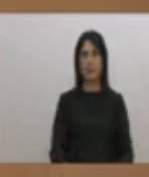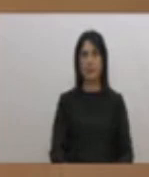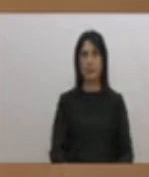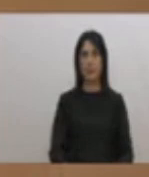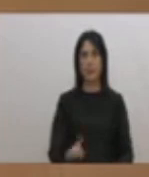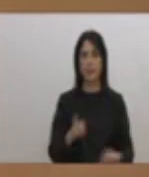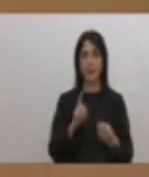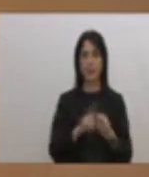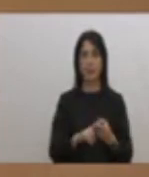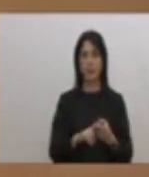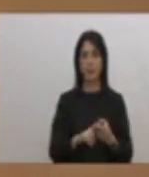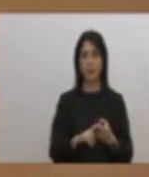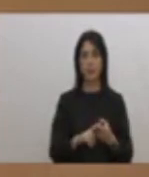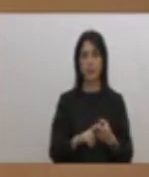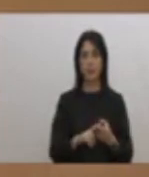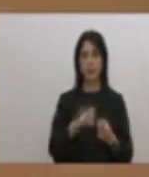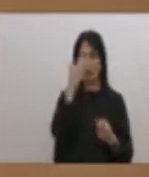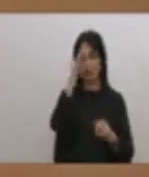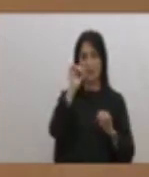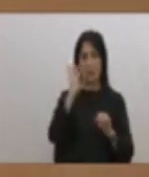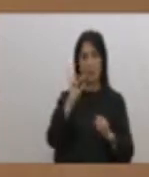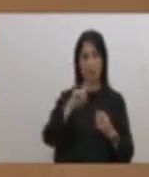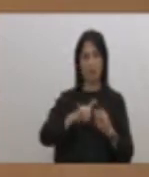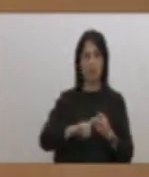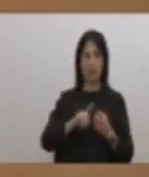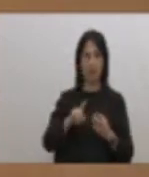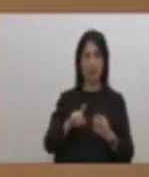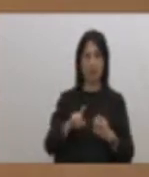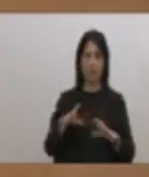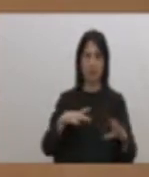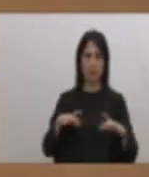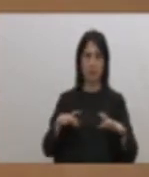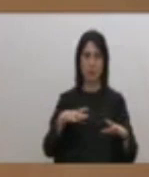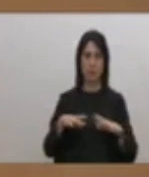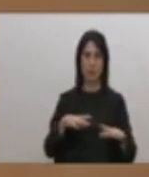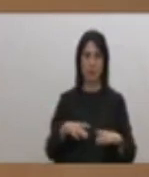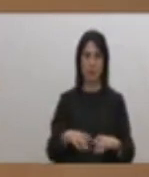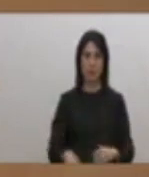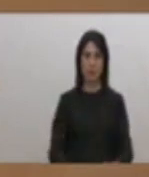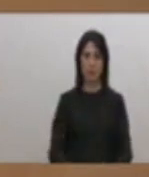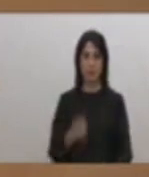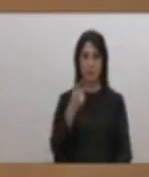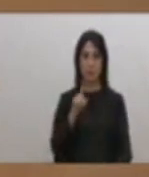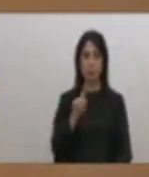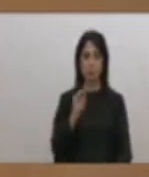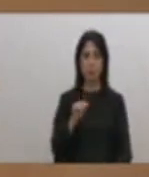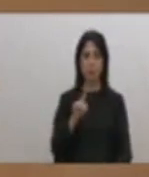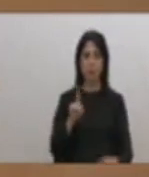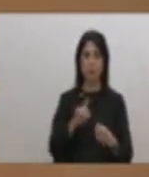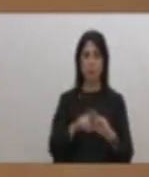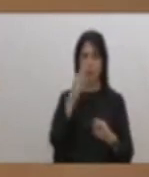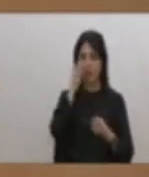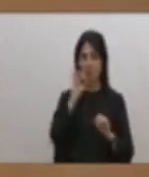რაც შეეხება სახალხო დამცველთან დაკავშირებულ სპეკულაციებს, ერთი წუთი რომ დავიმატოთ უკაცრავად. რაც შეეხება